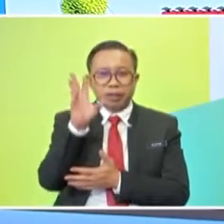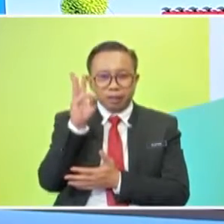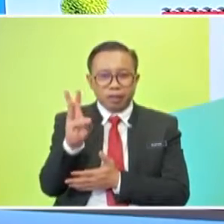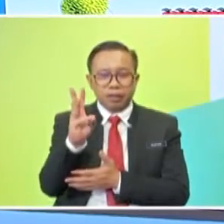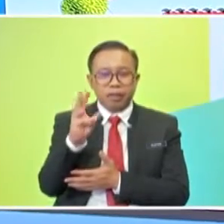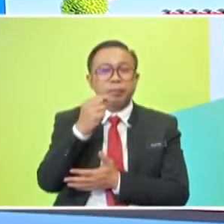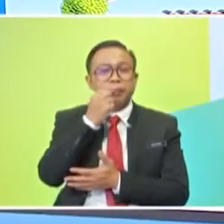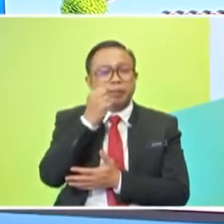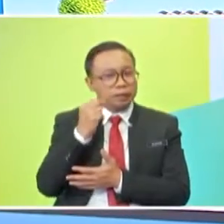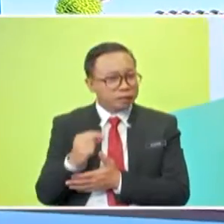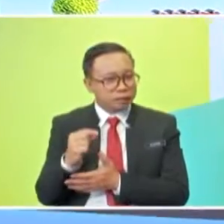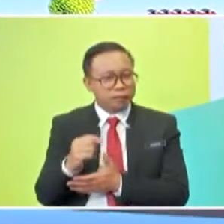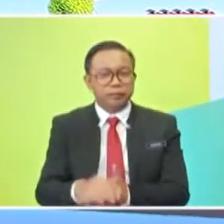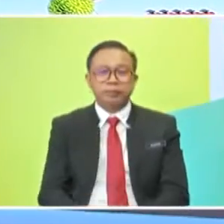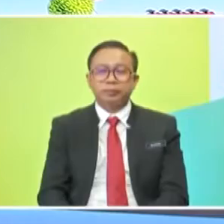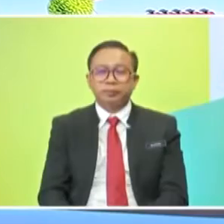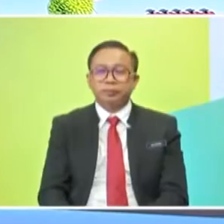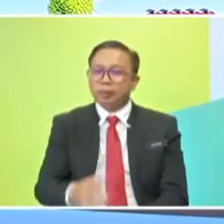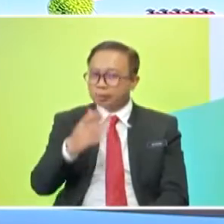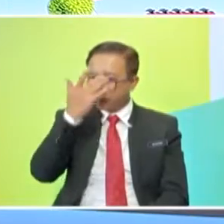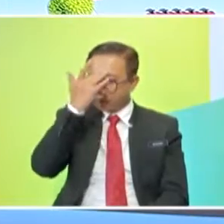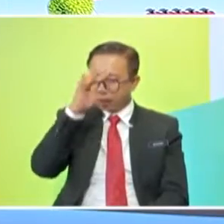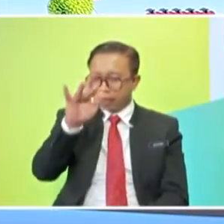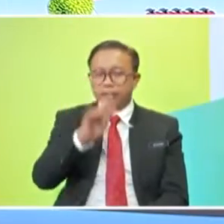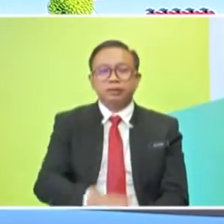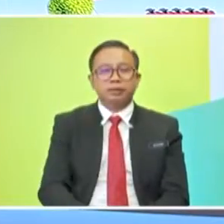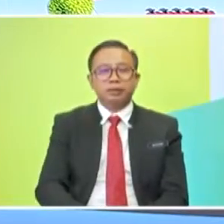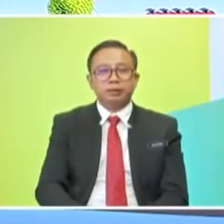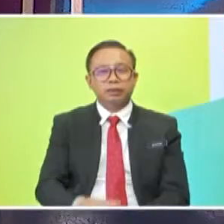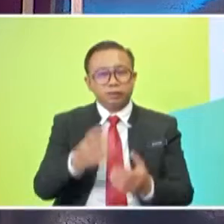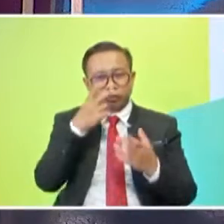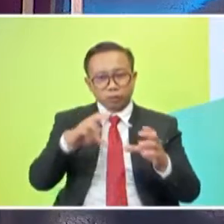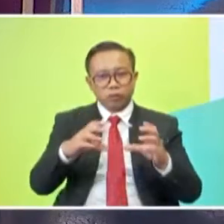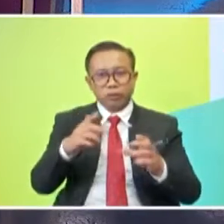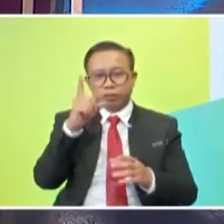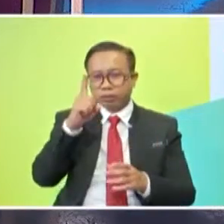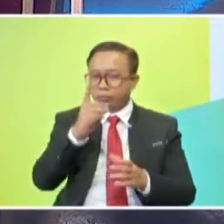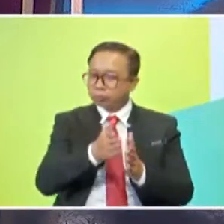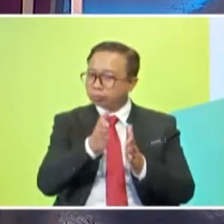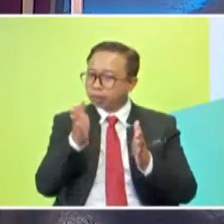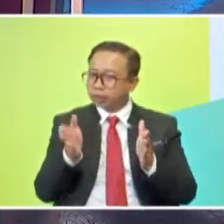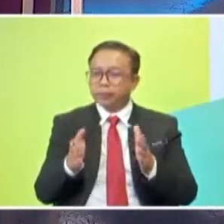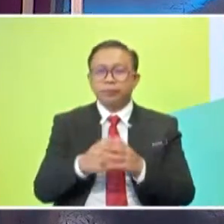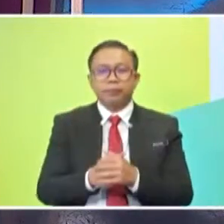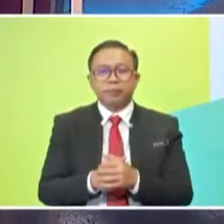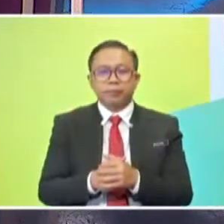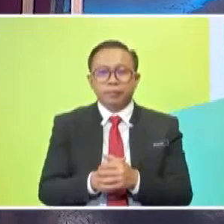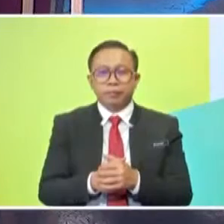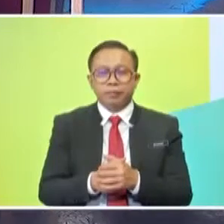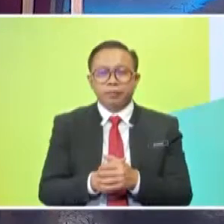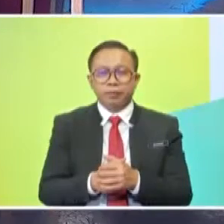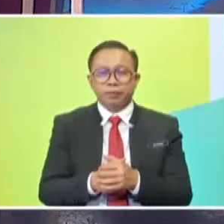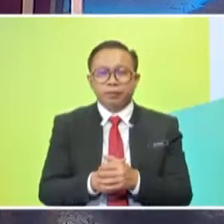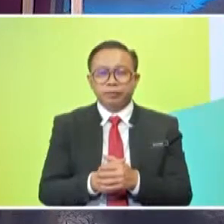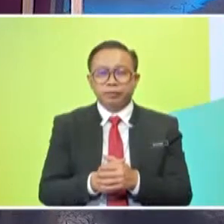1234566 Roberto pandainya Mira cube sebelah tungkai lagi kalau yang di sebelah sini